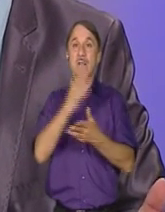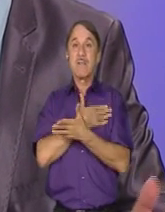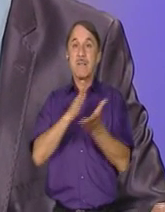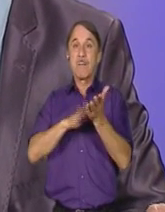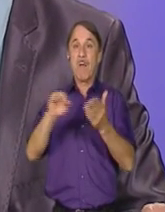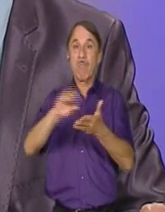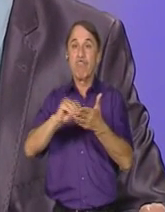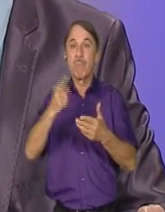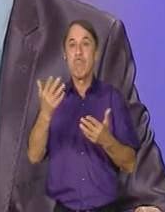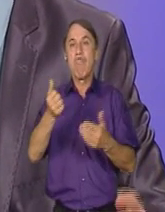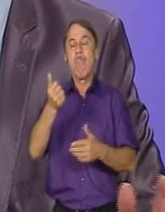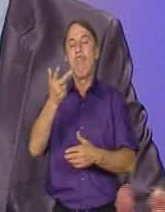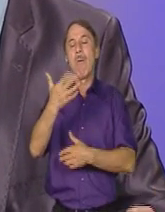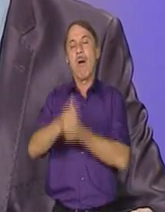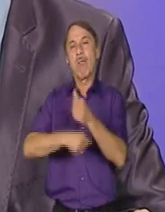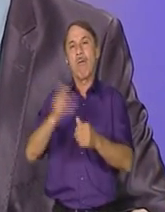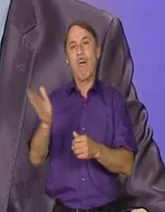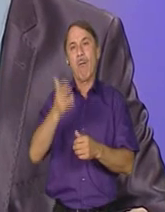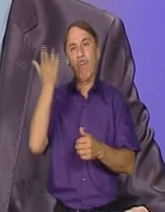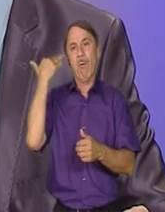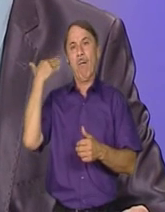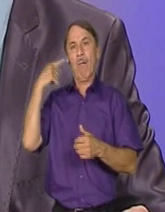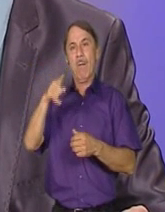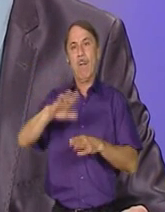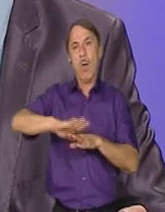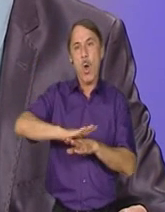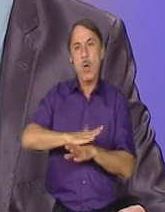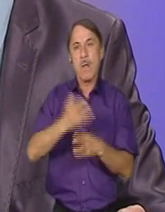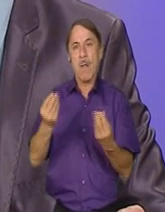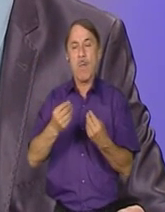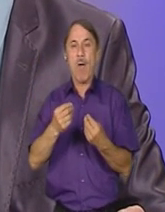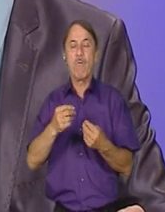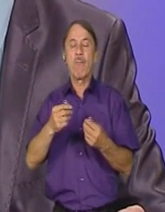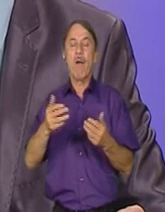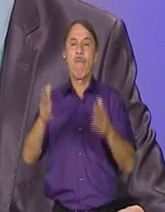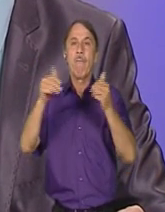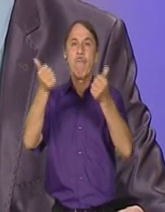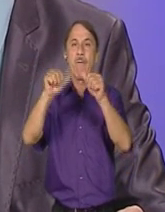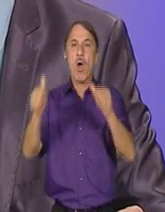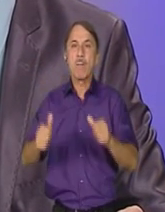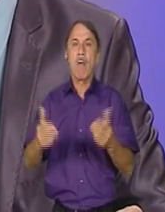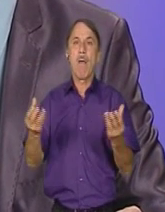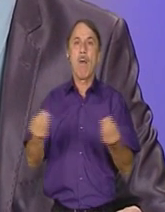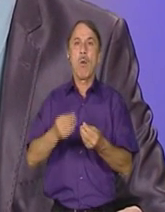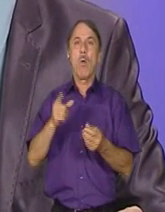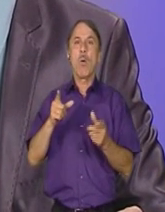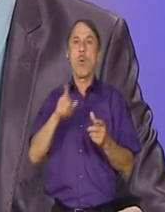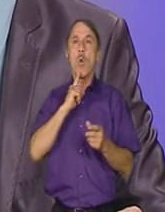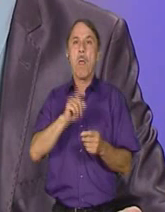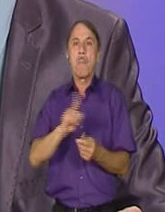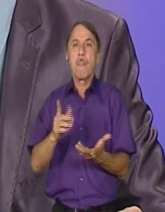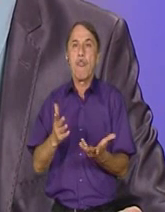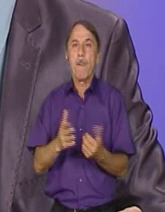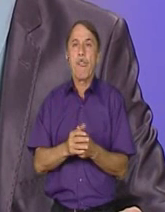staža zaista, ili mnogo godina staža, osmislili neke nove forme koje nisu